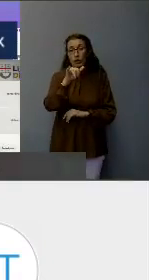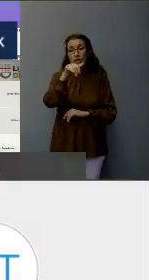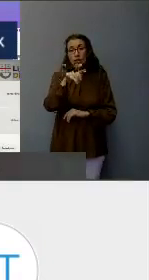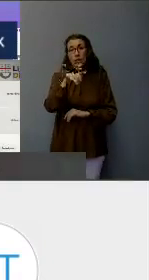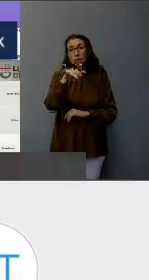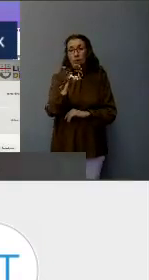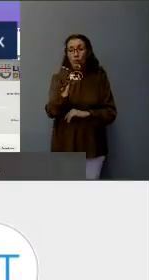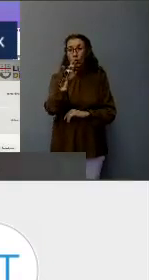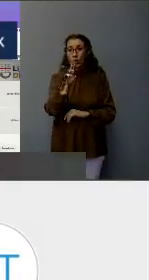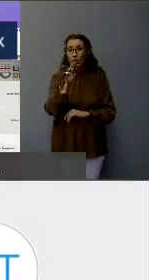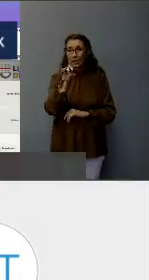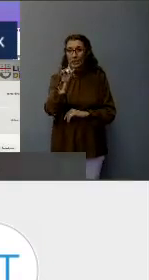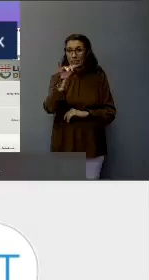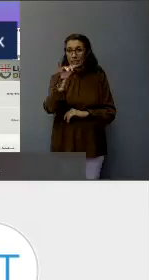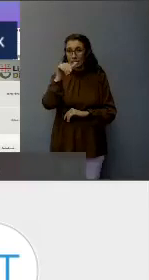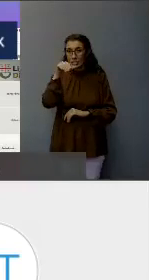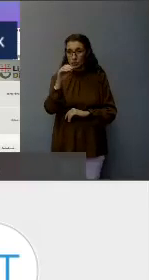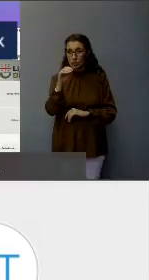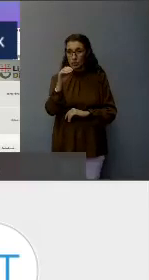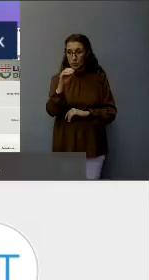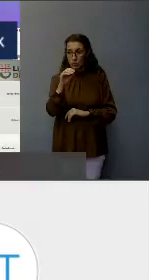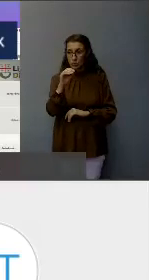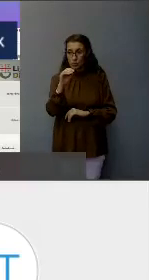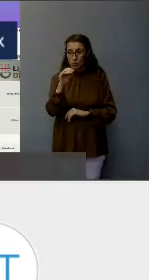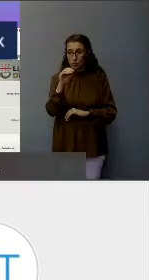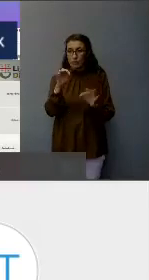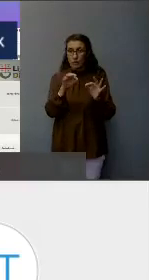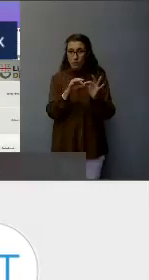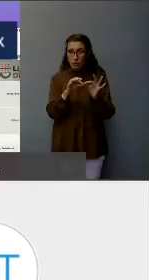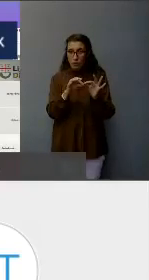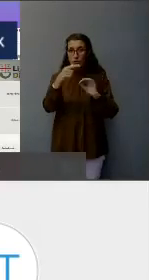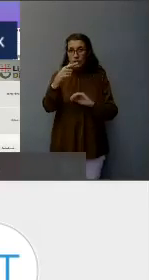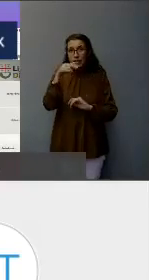consigliere immordino favorevole